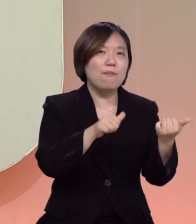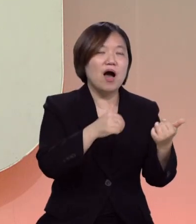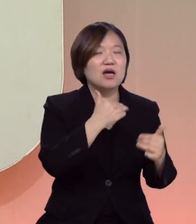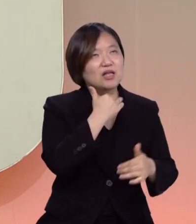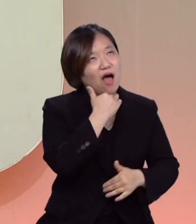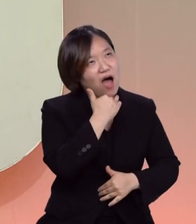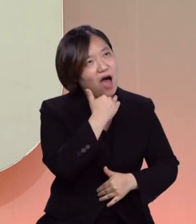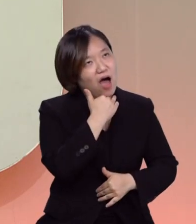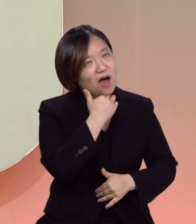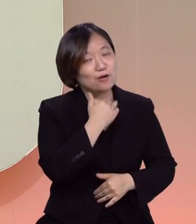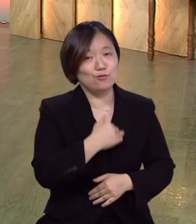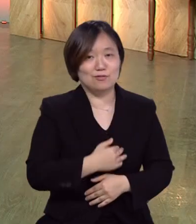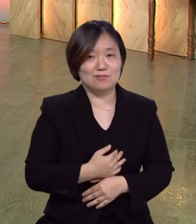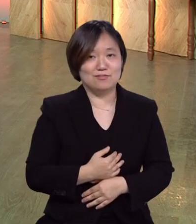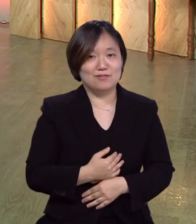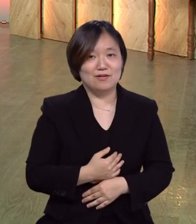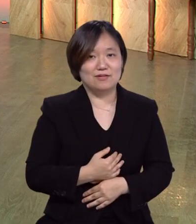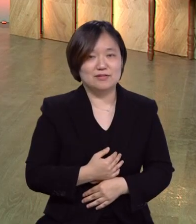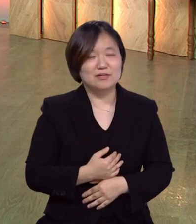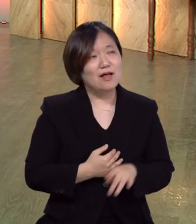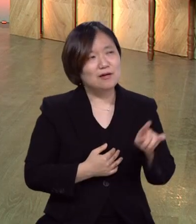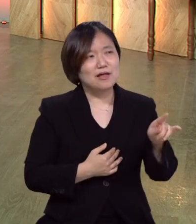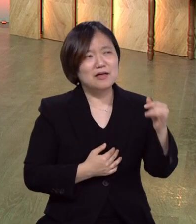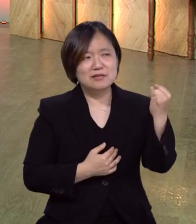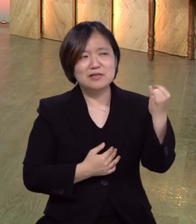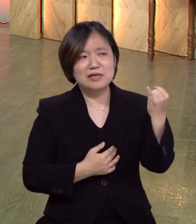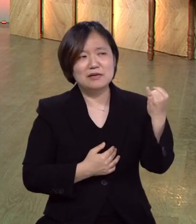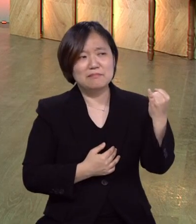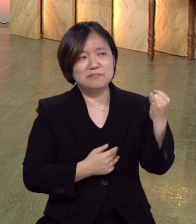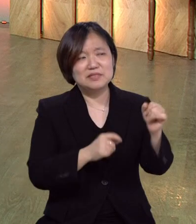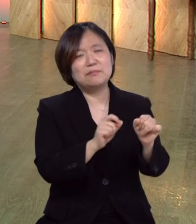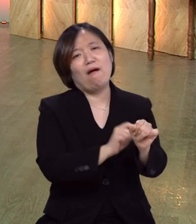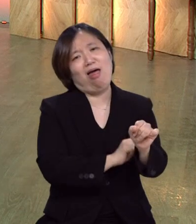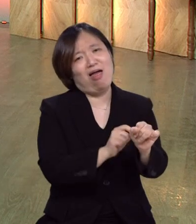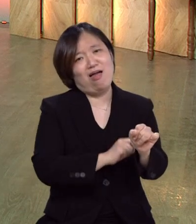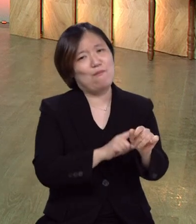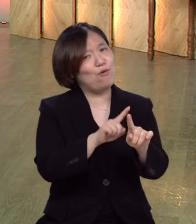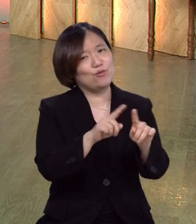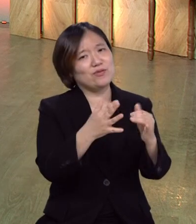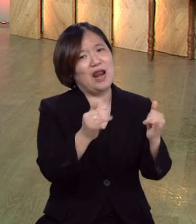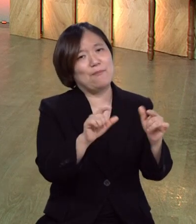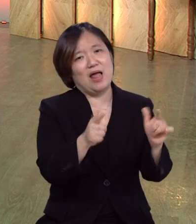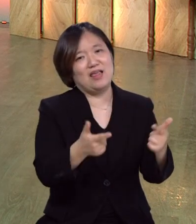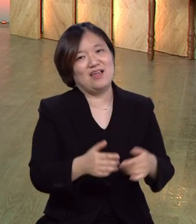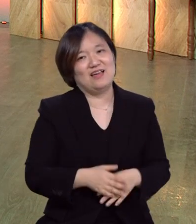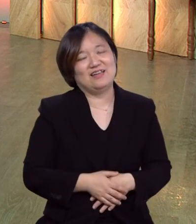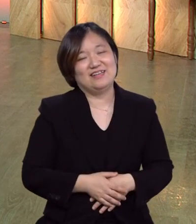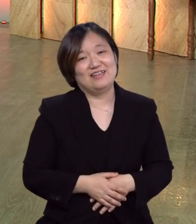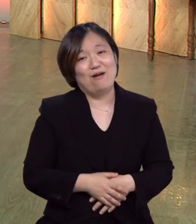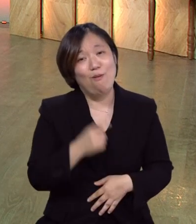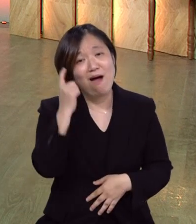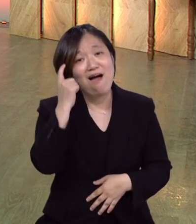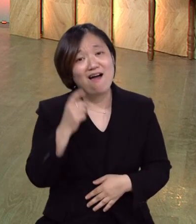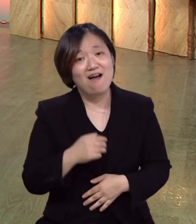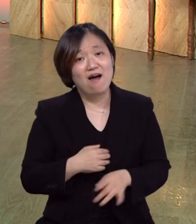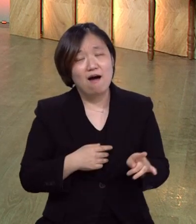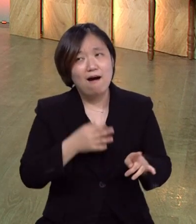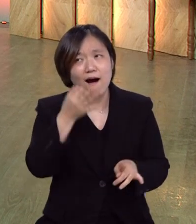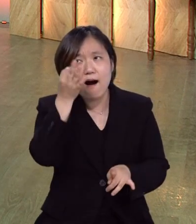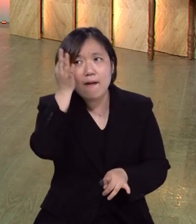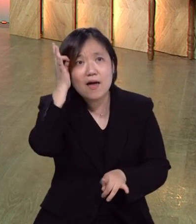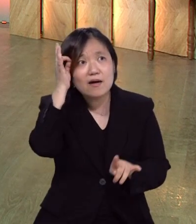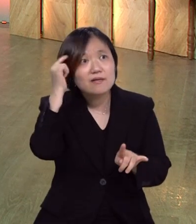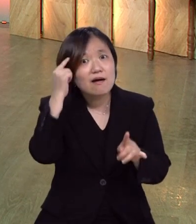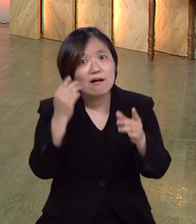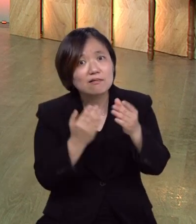또 예수님이 보통뿐이 아니신 거 같아요 보통뿐이 아니시죠 불현듯 이런